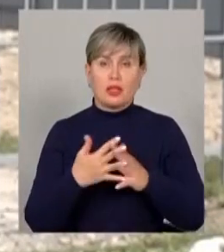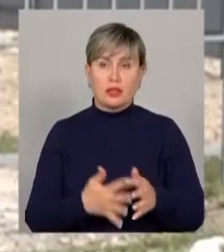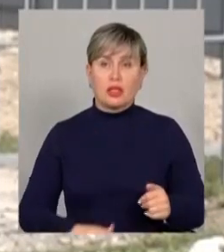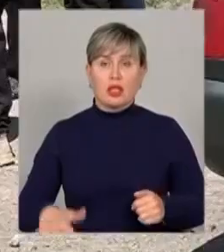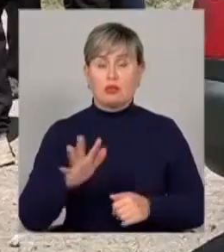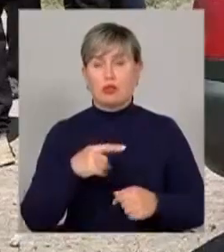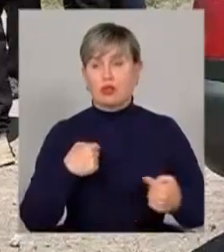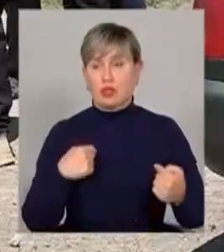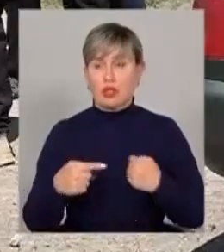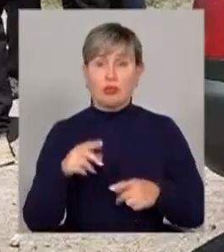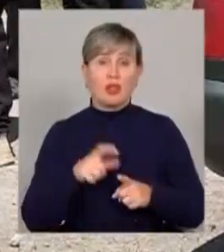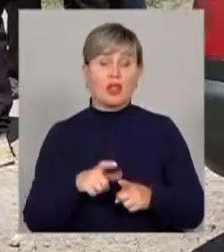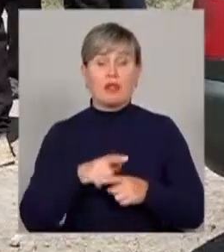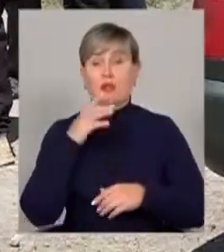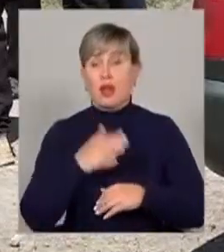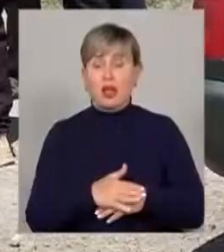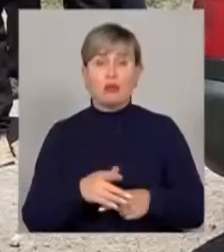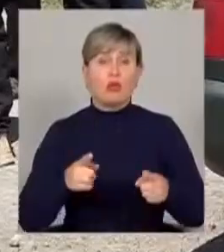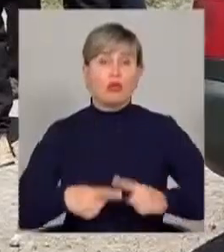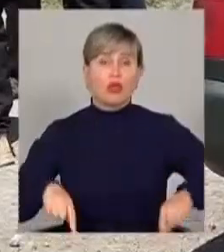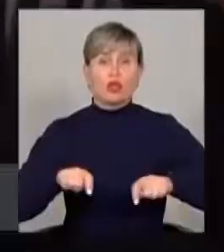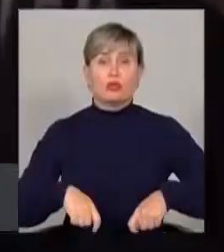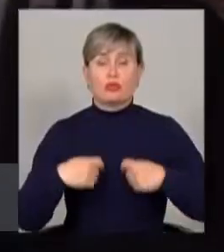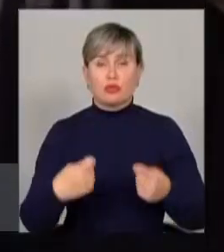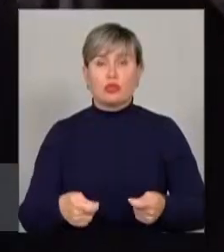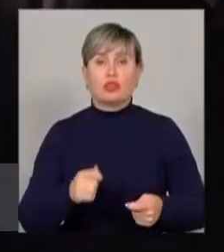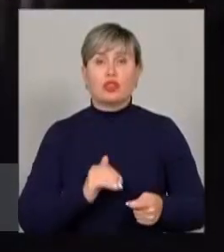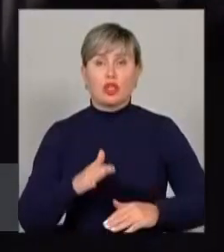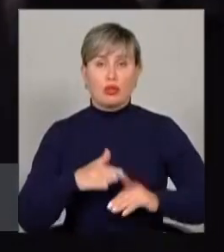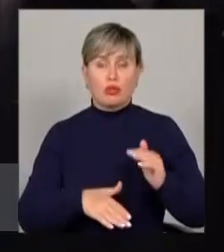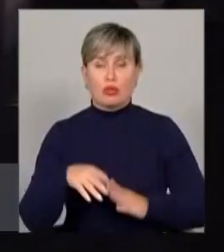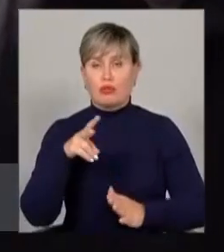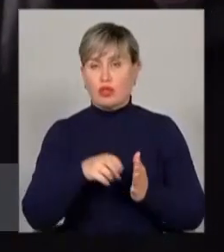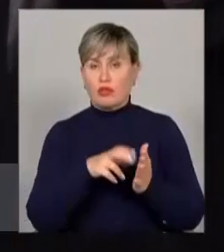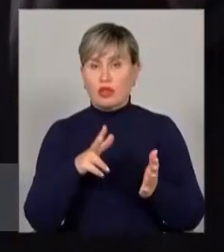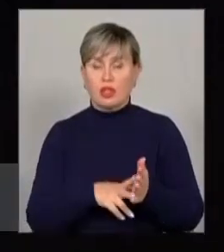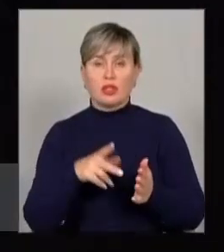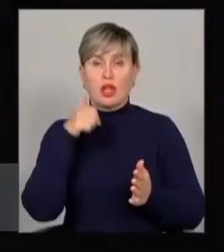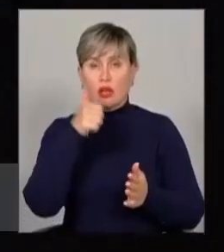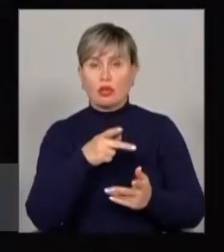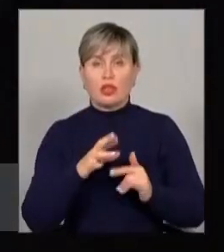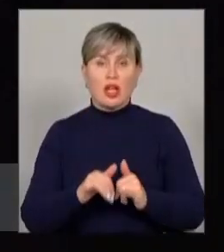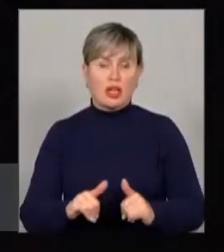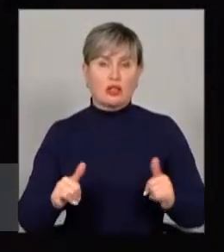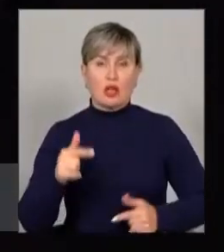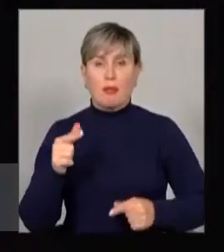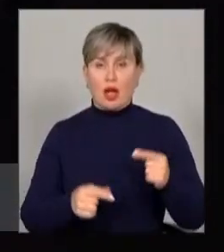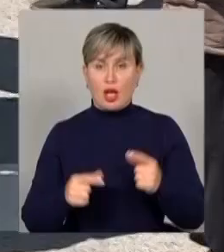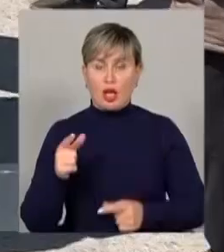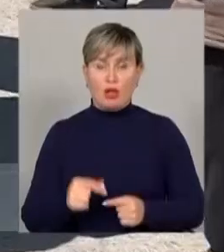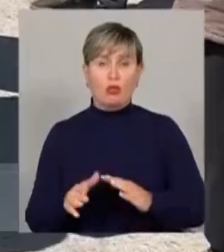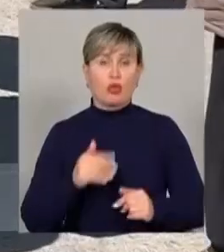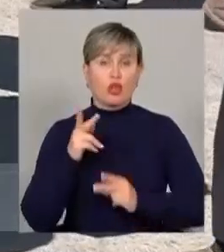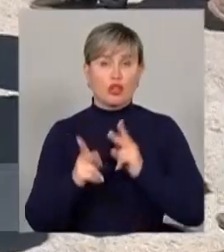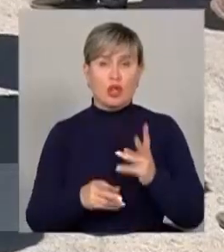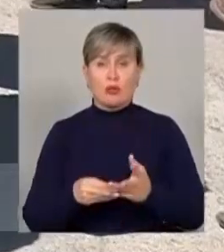будет страдать. По словам Жоакима, участок передали в частные руки в 2018 году для развития молочной фермы. После жалоб сельчан выяснилось,